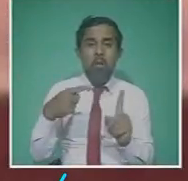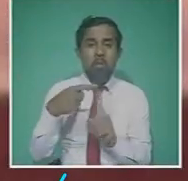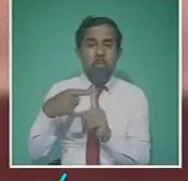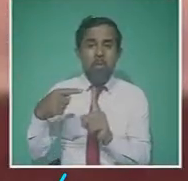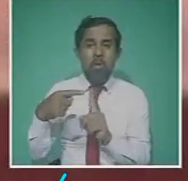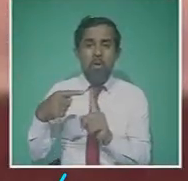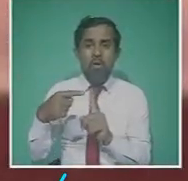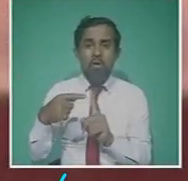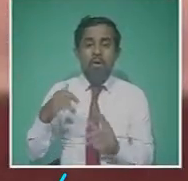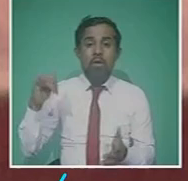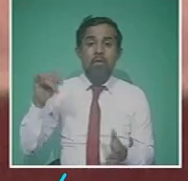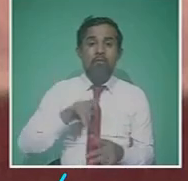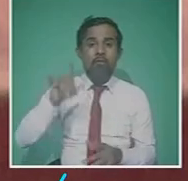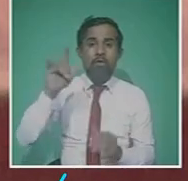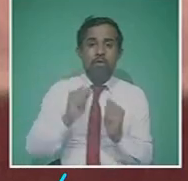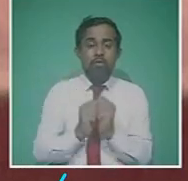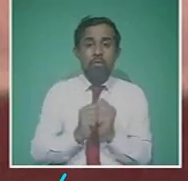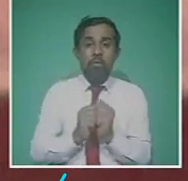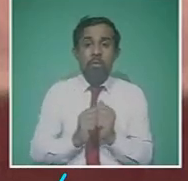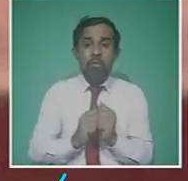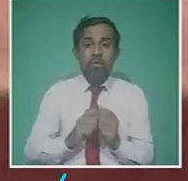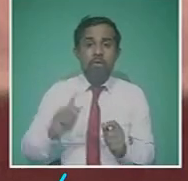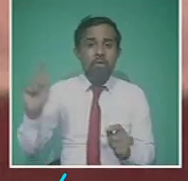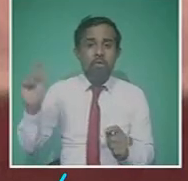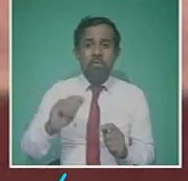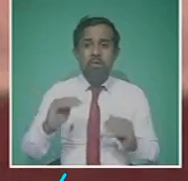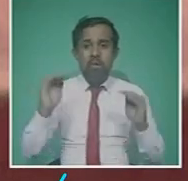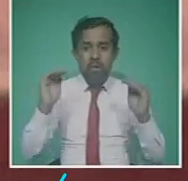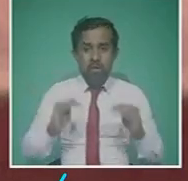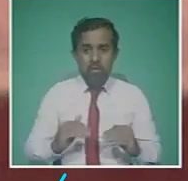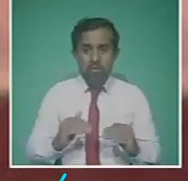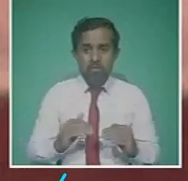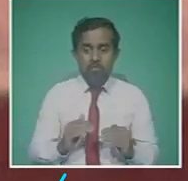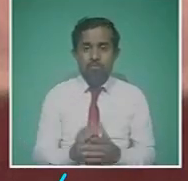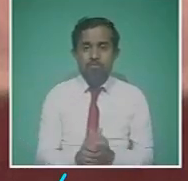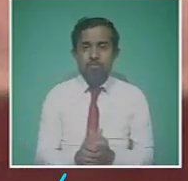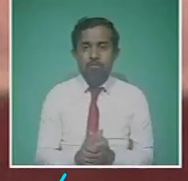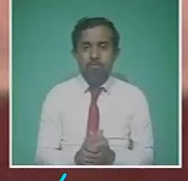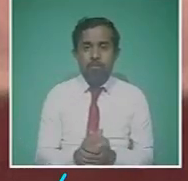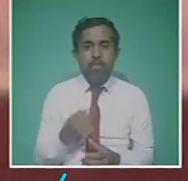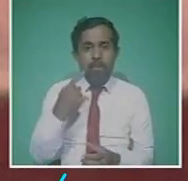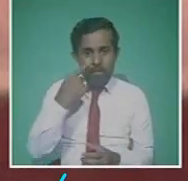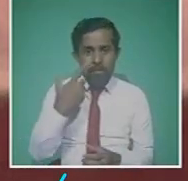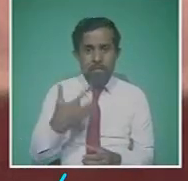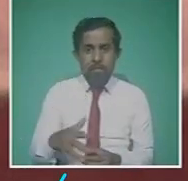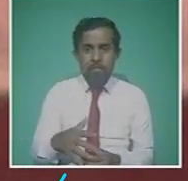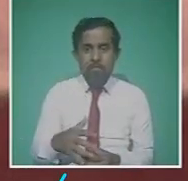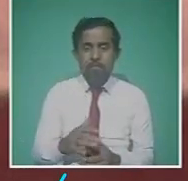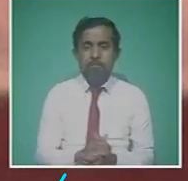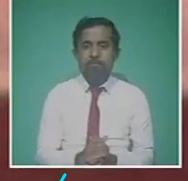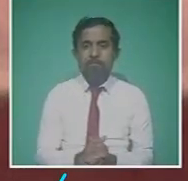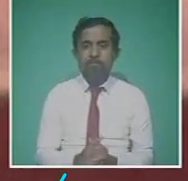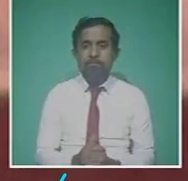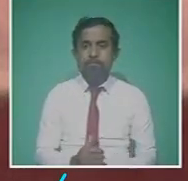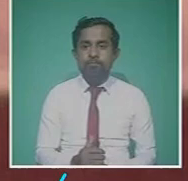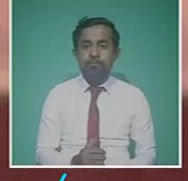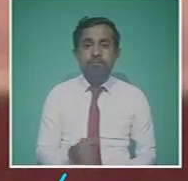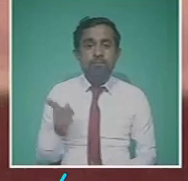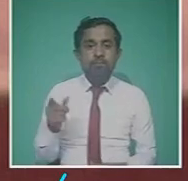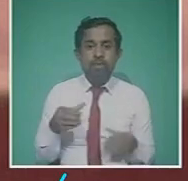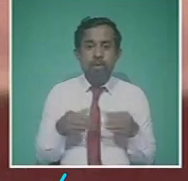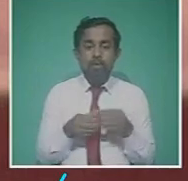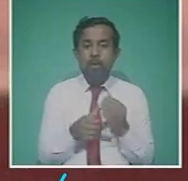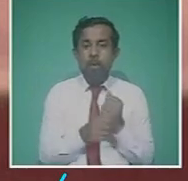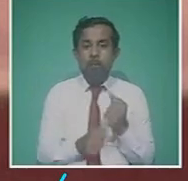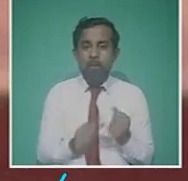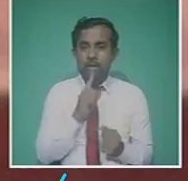භාගයක් විදේශ ශ්‍රමිකයන්ගේ ප්‍රේෂණ නැති වෙලා තියෙනවා මේ රටට අපි දැක්කා එතකොට ඒ පක්ෂයේ ඉන්න